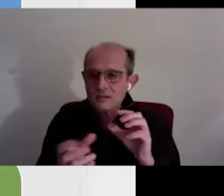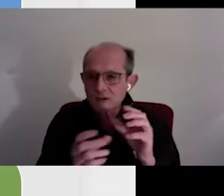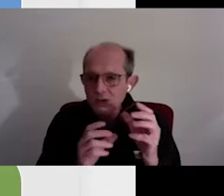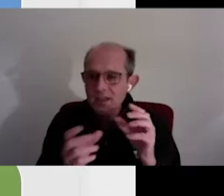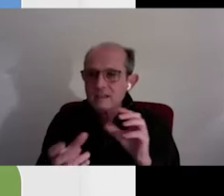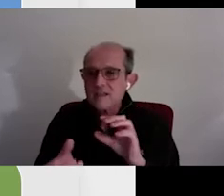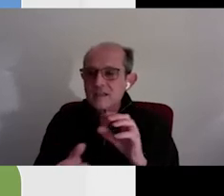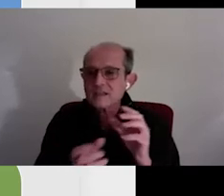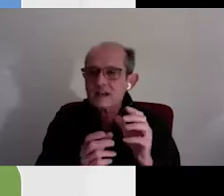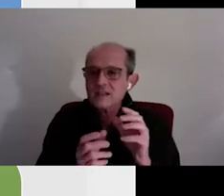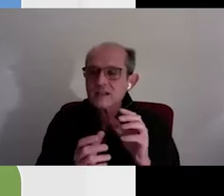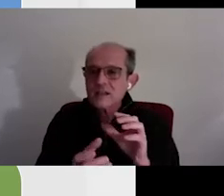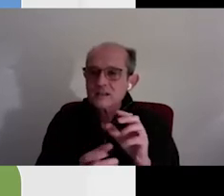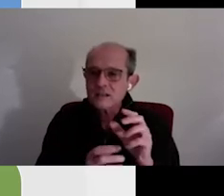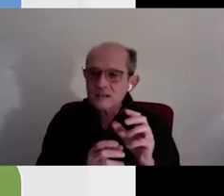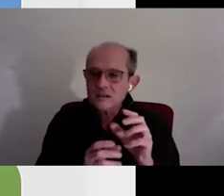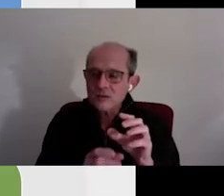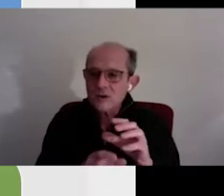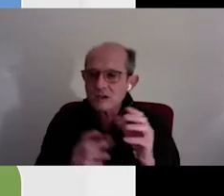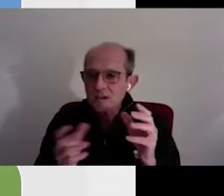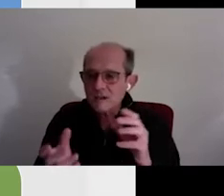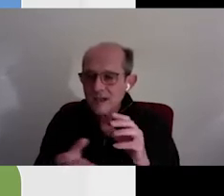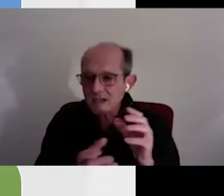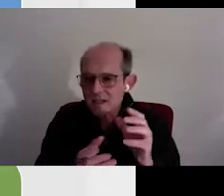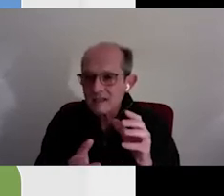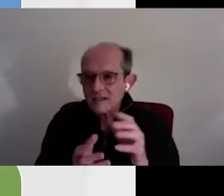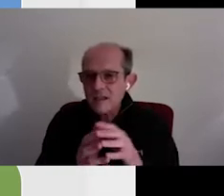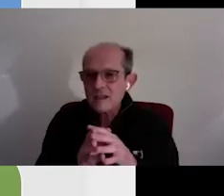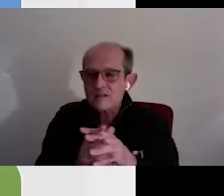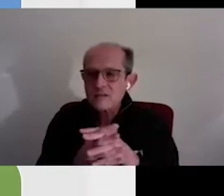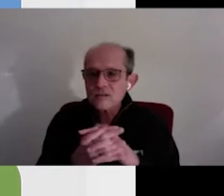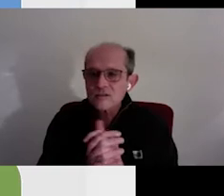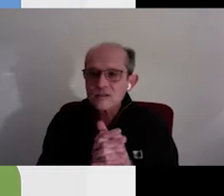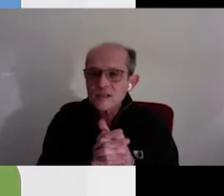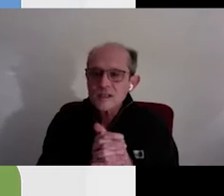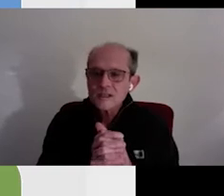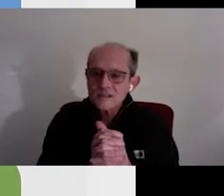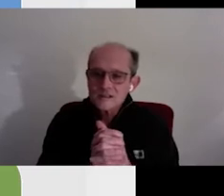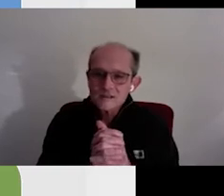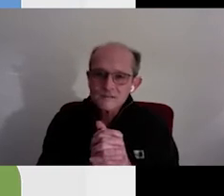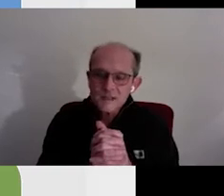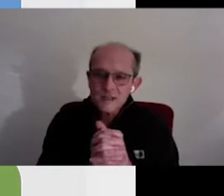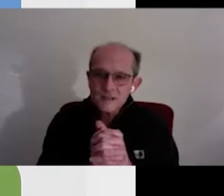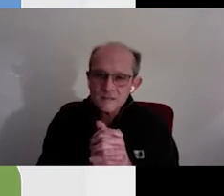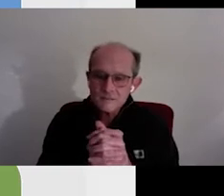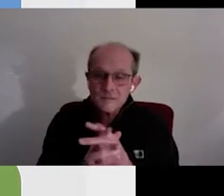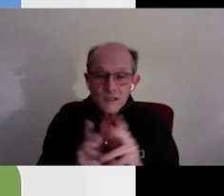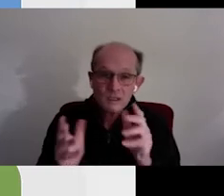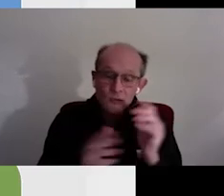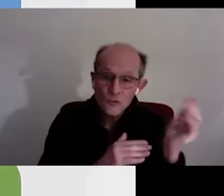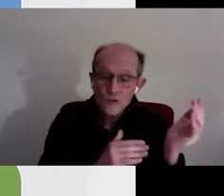regarde, comment elle organise les tâches, comment elle lit un texte et